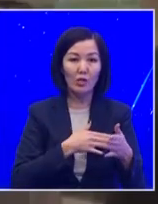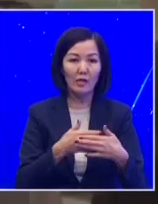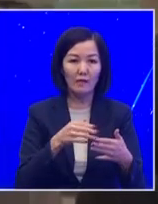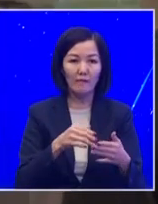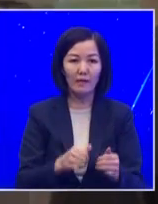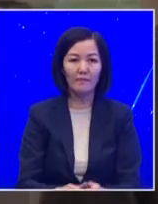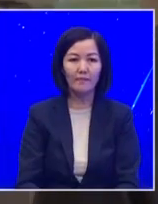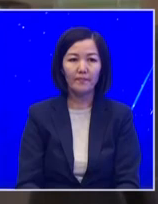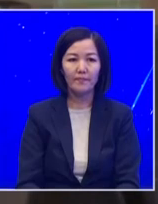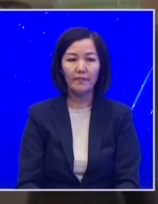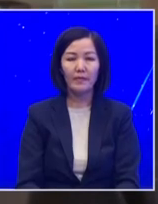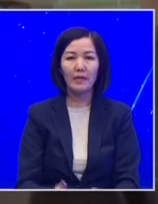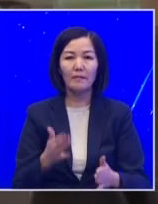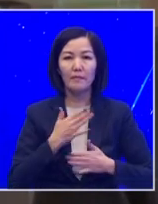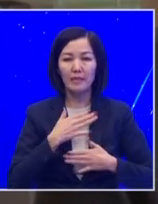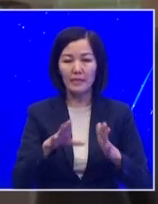амбициозная.